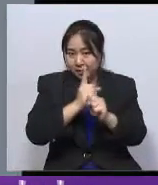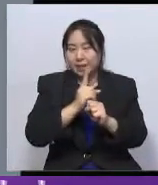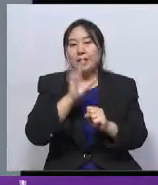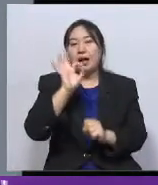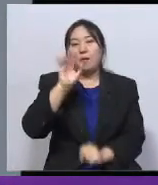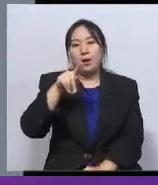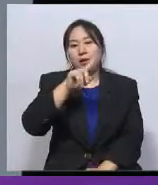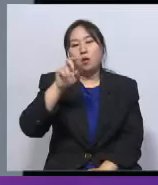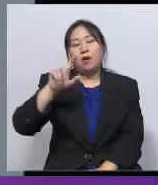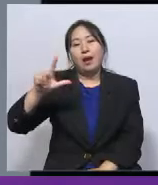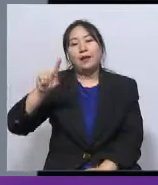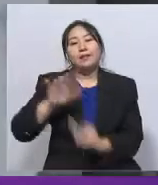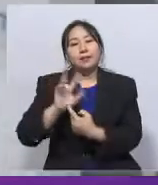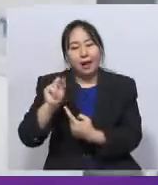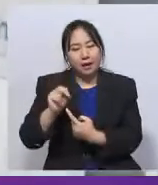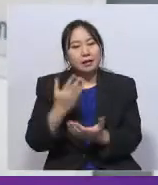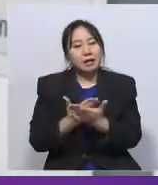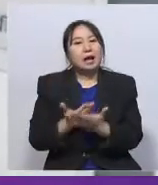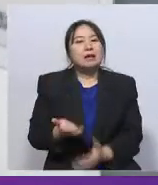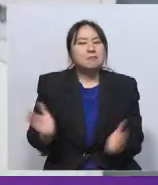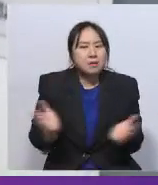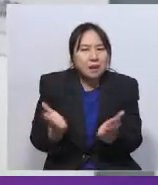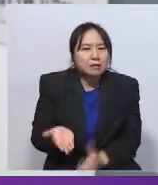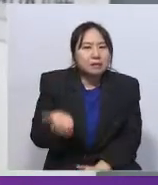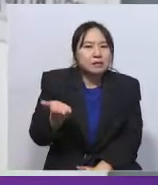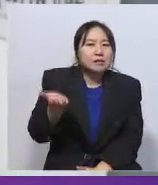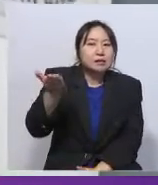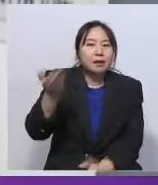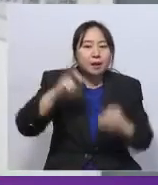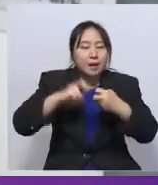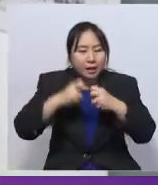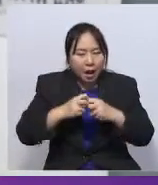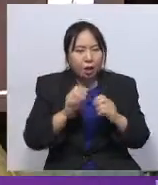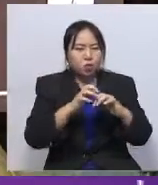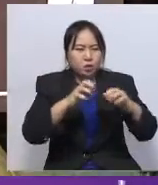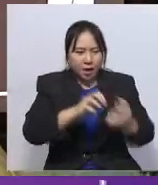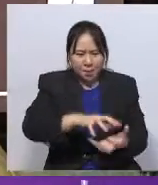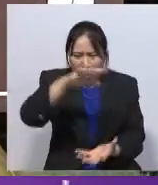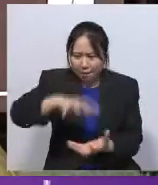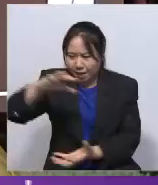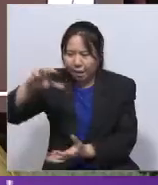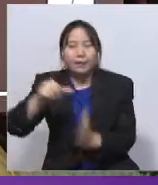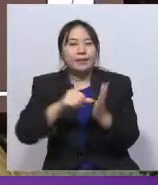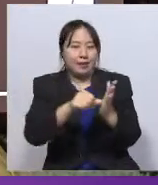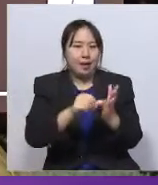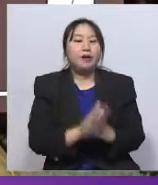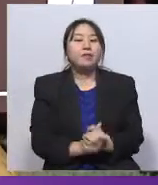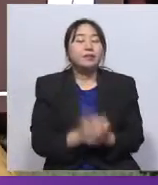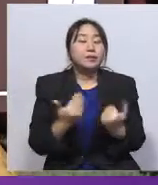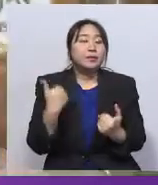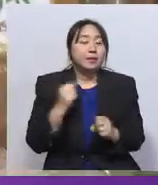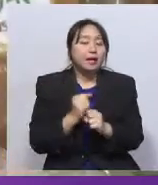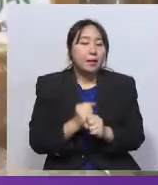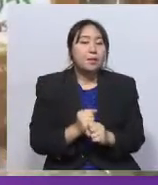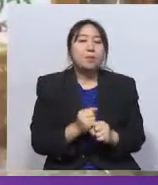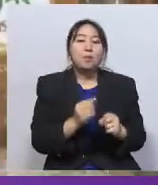พิ่มมูลค่าและผลักดันให้ราคาสูงขึ้นแก้ปัญหาผลผลิตล้นตลาดนอกจากนี้จะมีการทำตลาดให้กับผลไม้